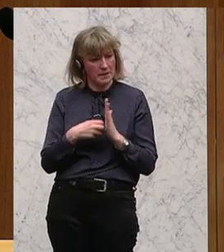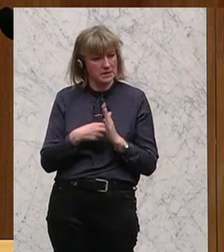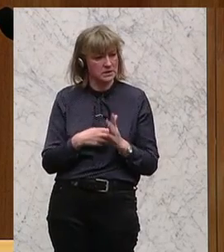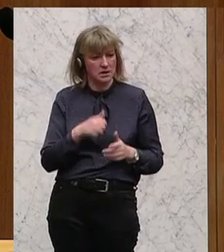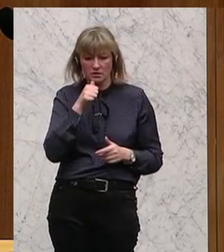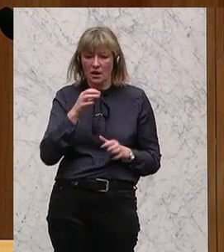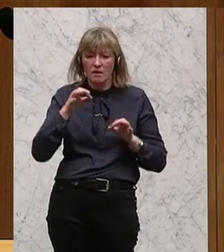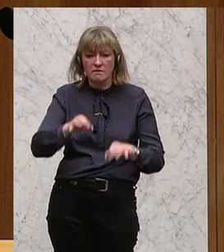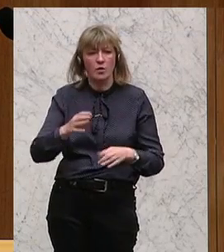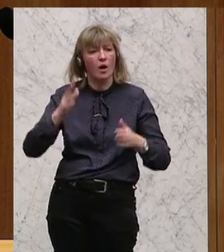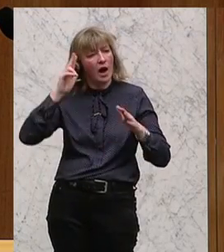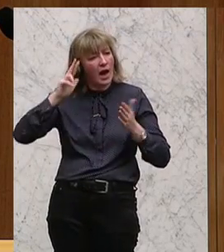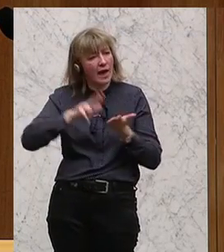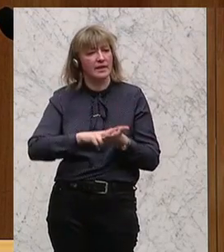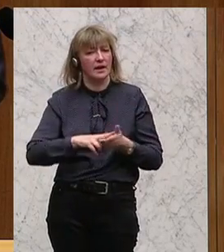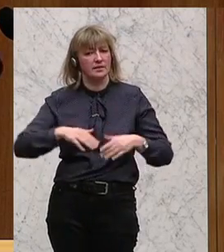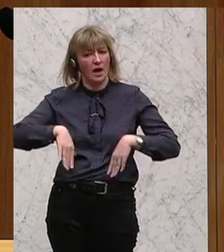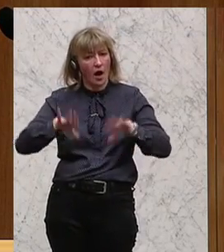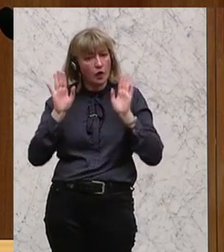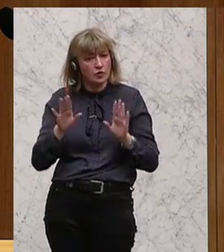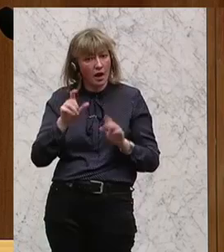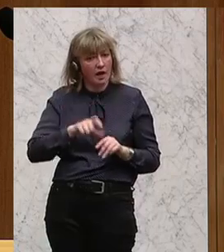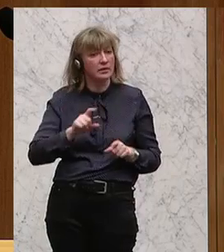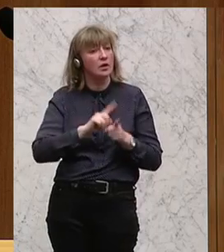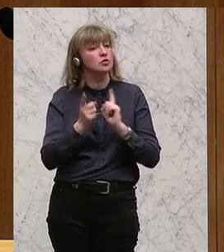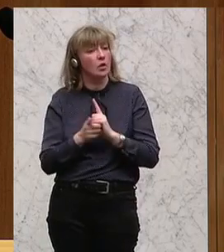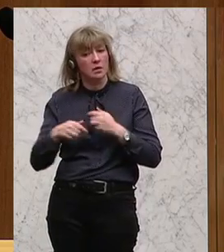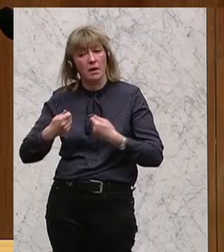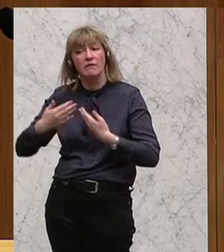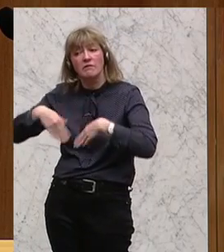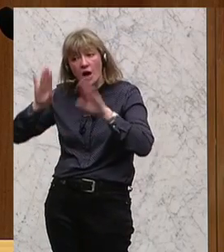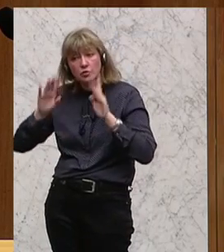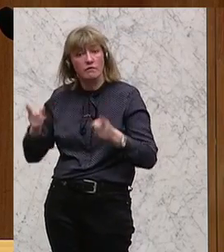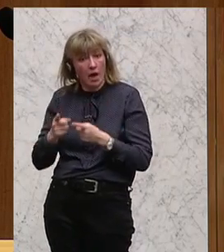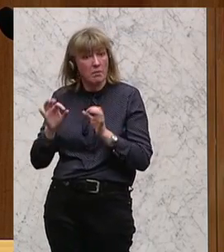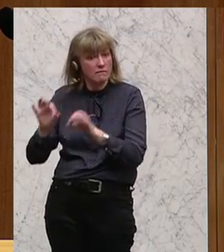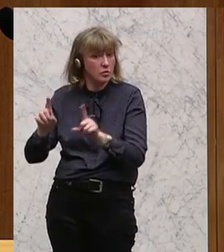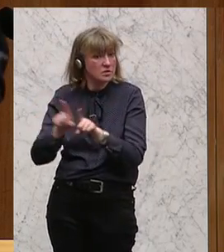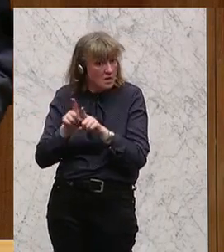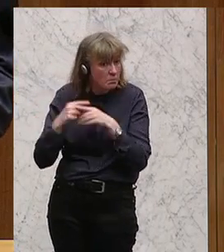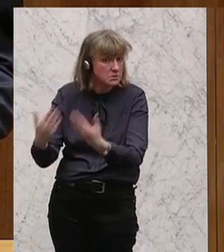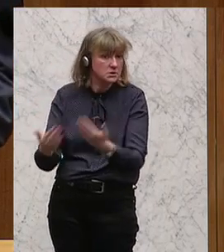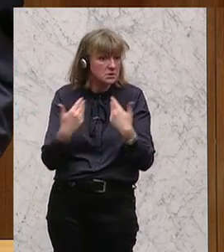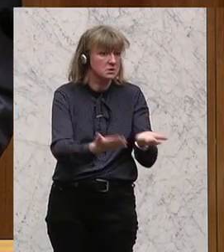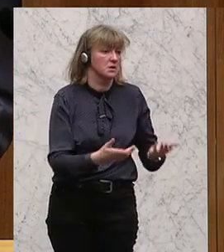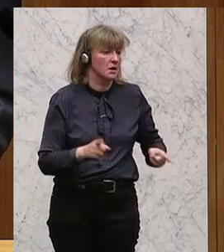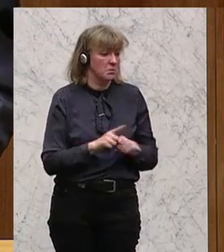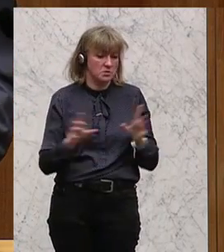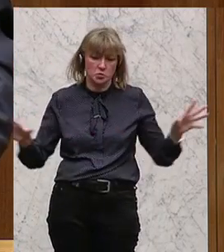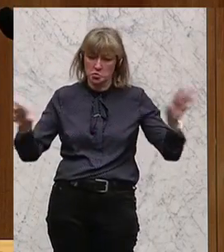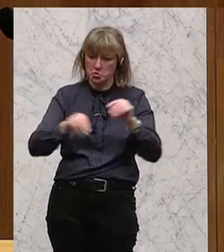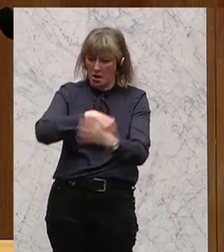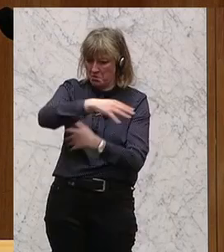mehr für anerkannte Asylanten, sondern auch schon für Asylwerber auf. Das heißt, es wird immer mehr miteinander